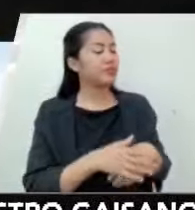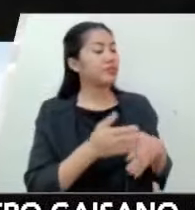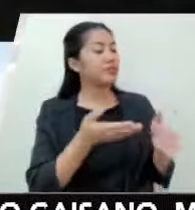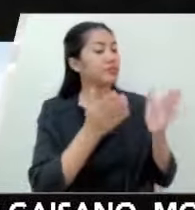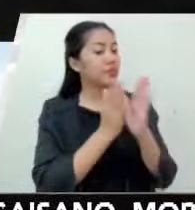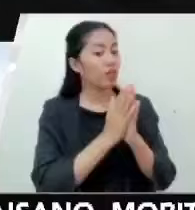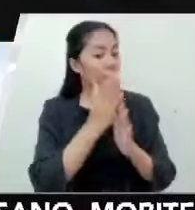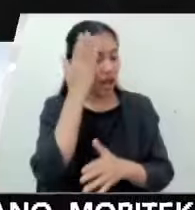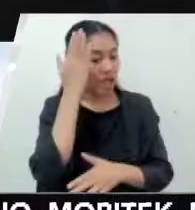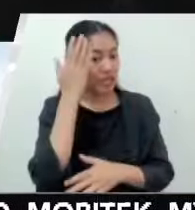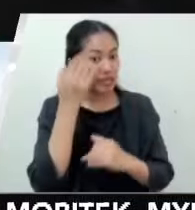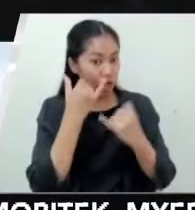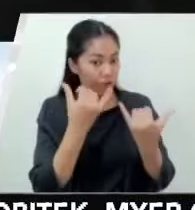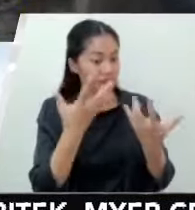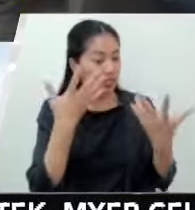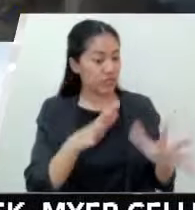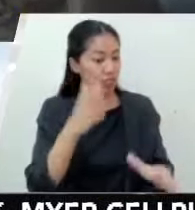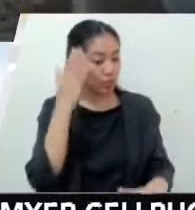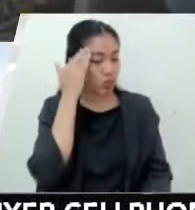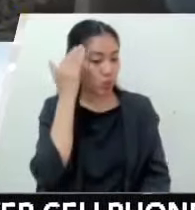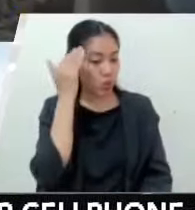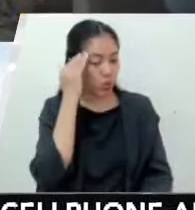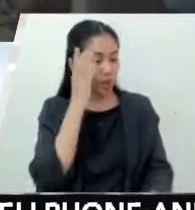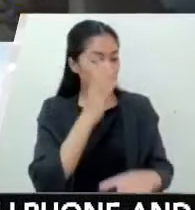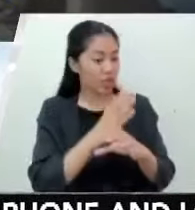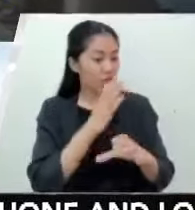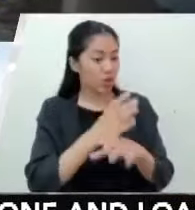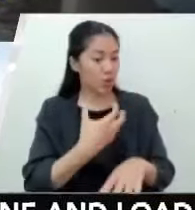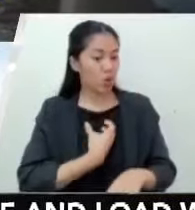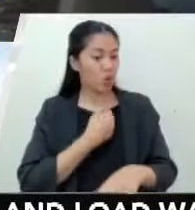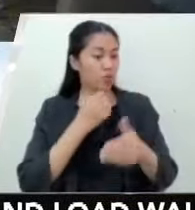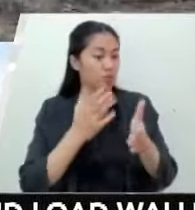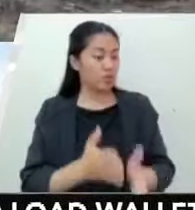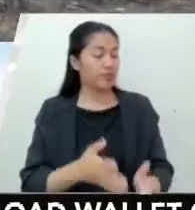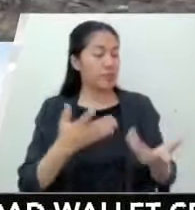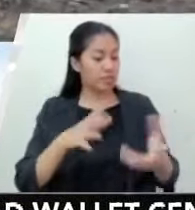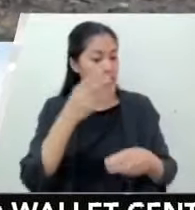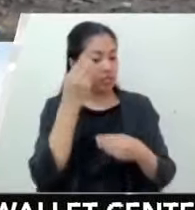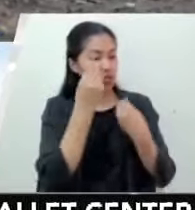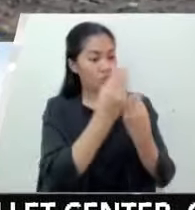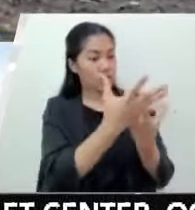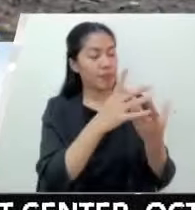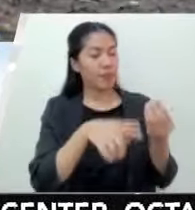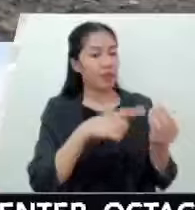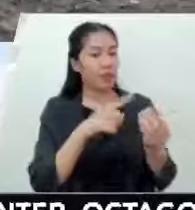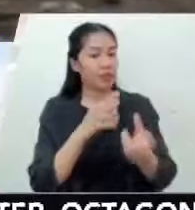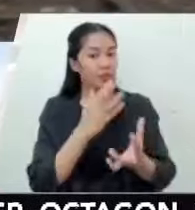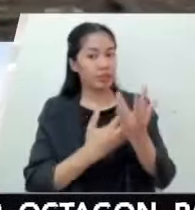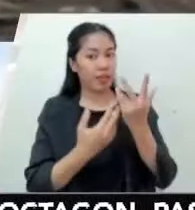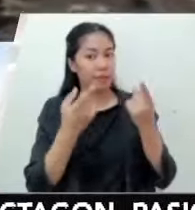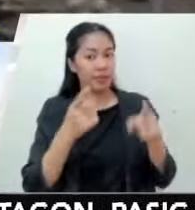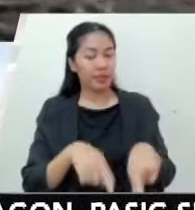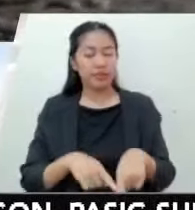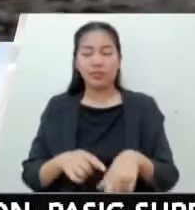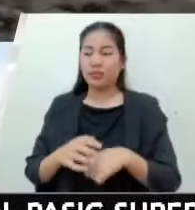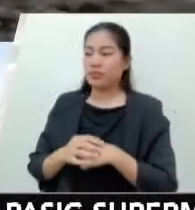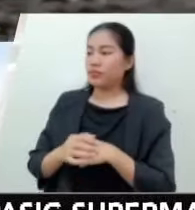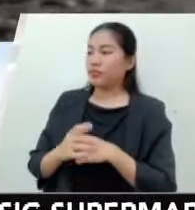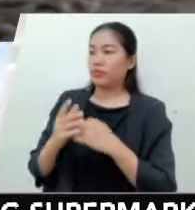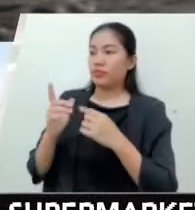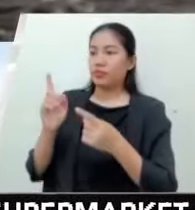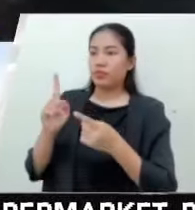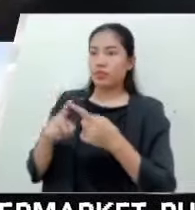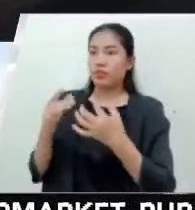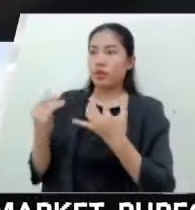na sasakyan at naabisuhan na po sila? Hanggang ngayon po ay patuloy po yung pagdidetermine kung